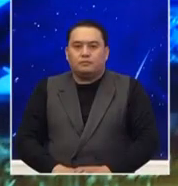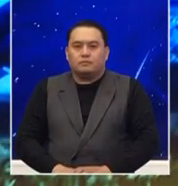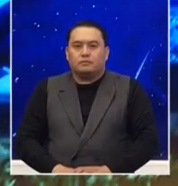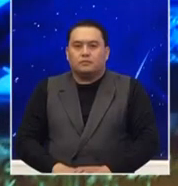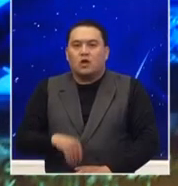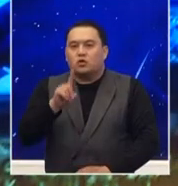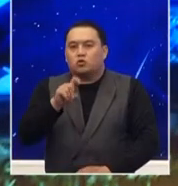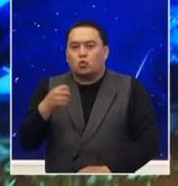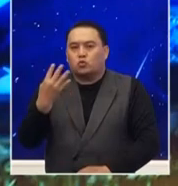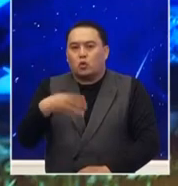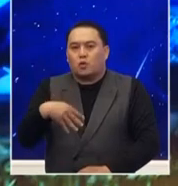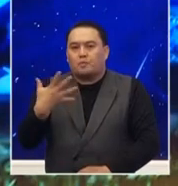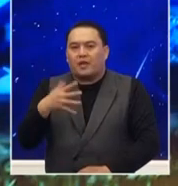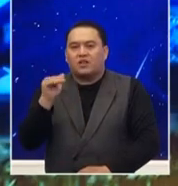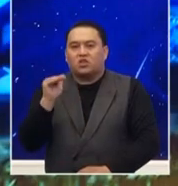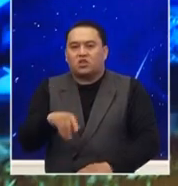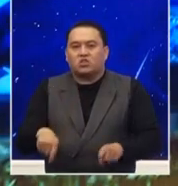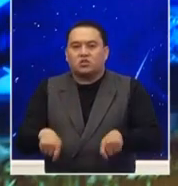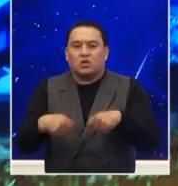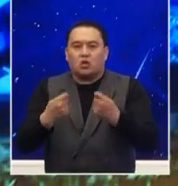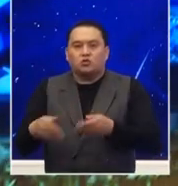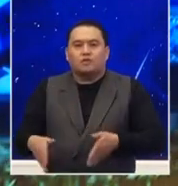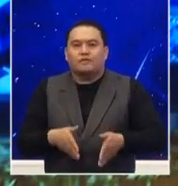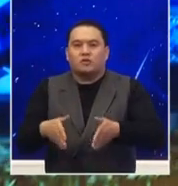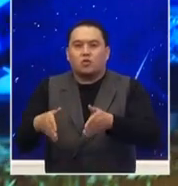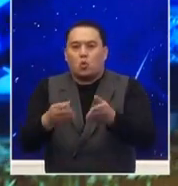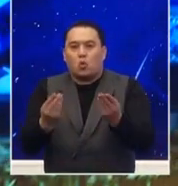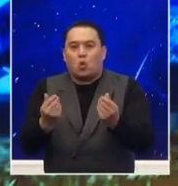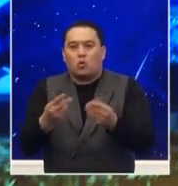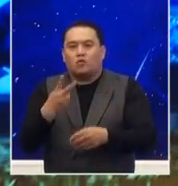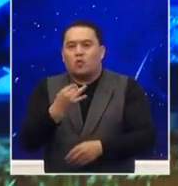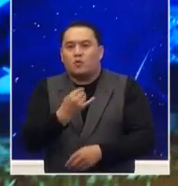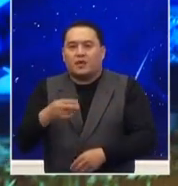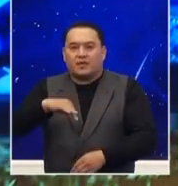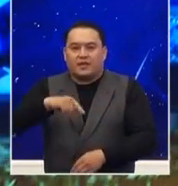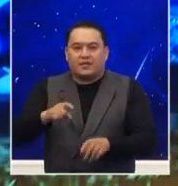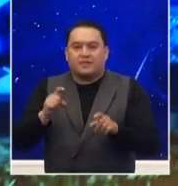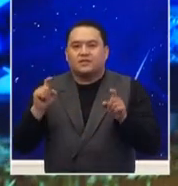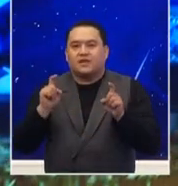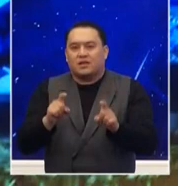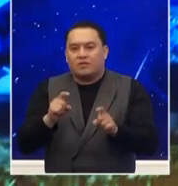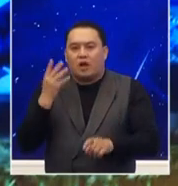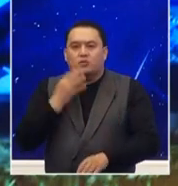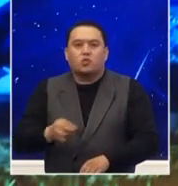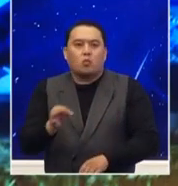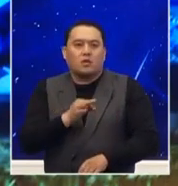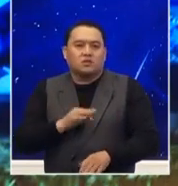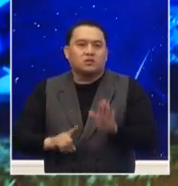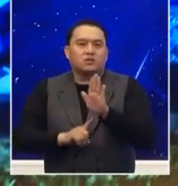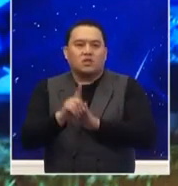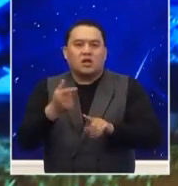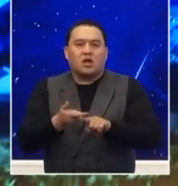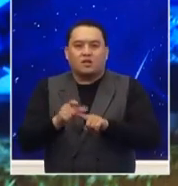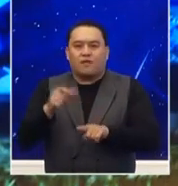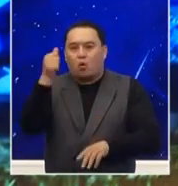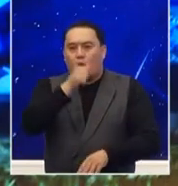Почти 145 тысяч нарушений правил дорожной безопасности на сумму около 2 миллиардов тенге зарегистрировано в Алматинской области с